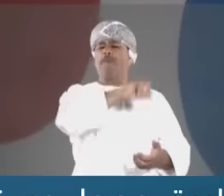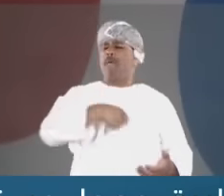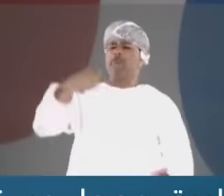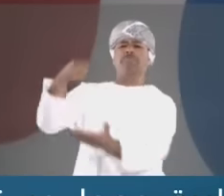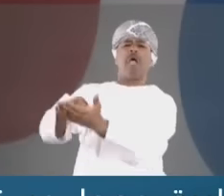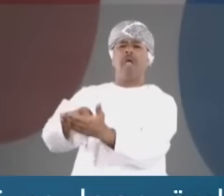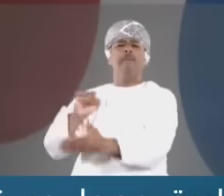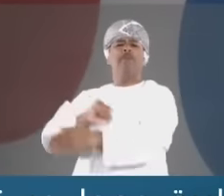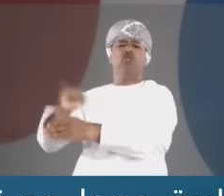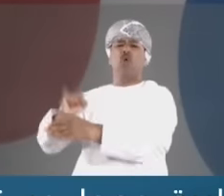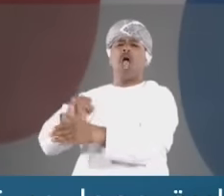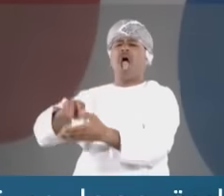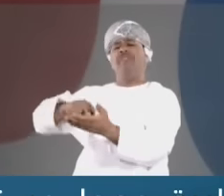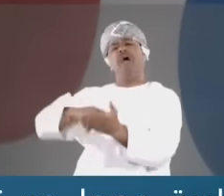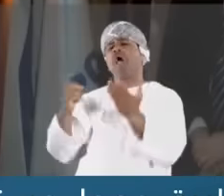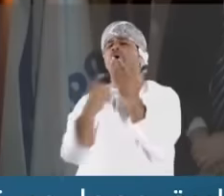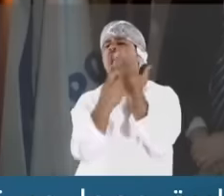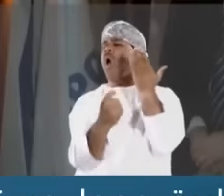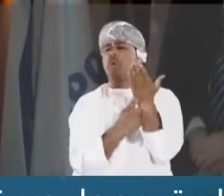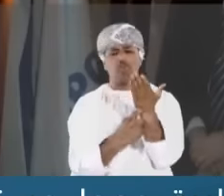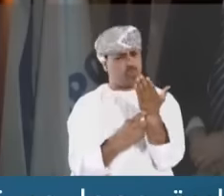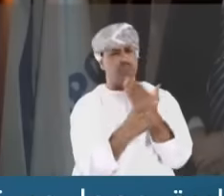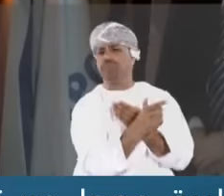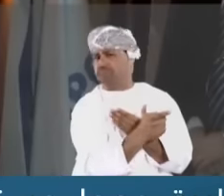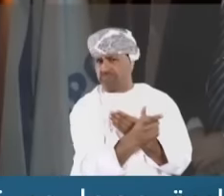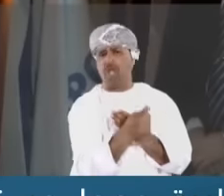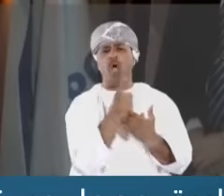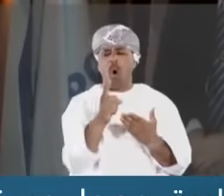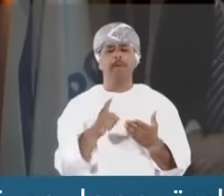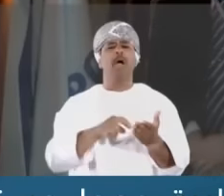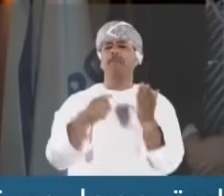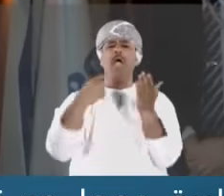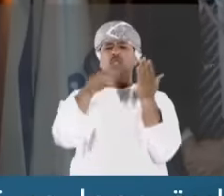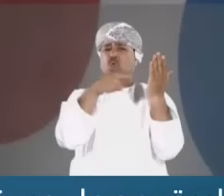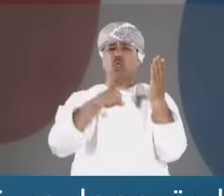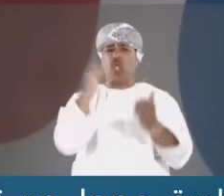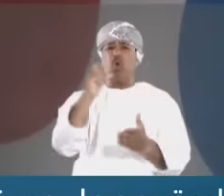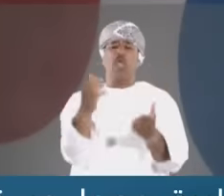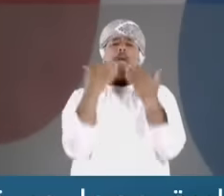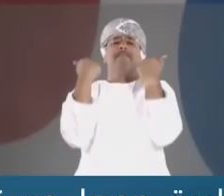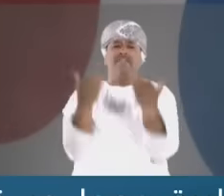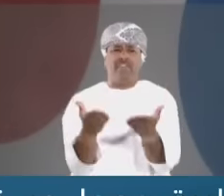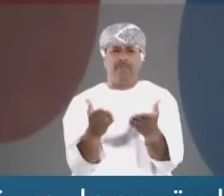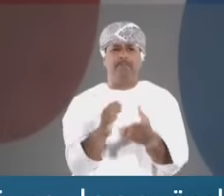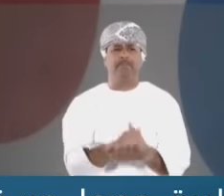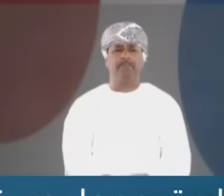المشروع بأنه عمل غير قانوني ويتعارض مع الأعراف الدولية.